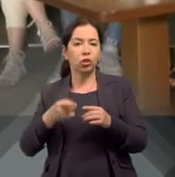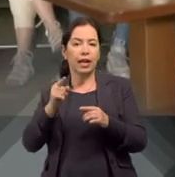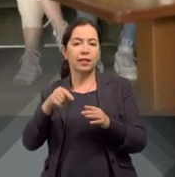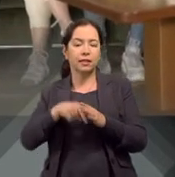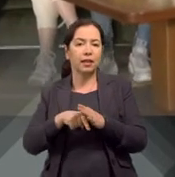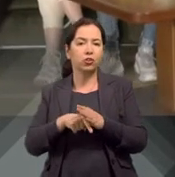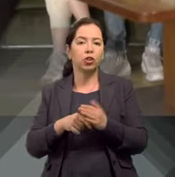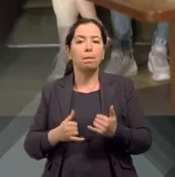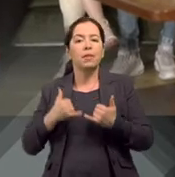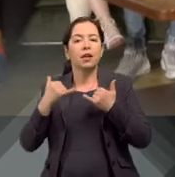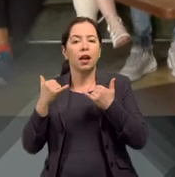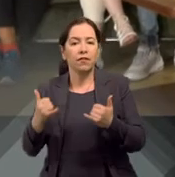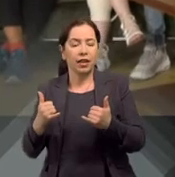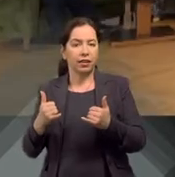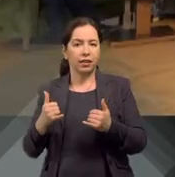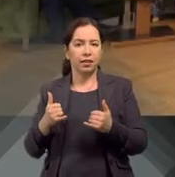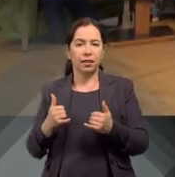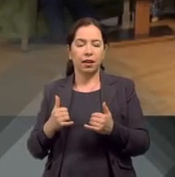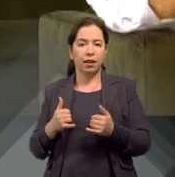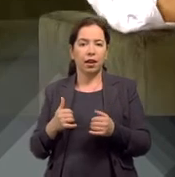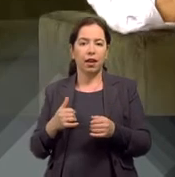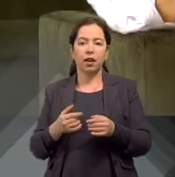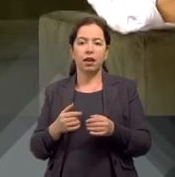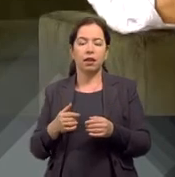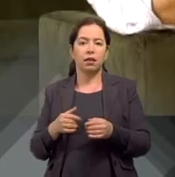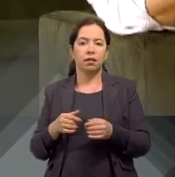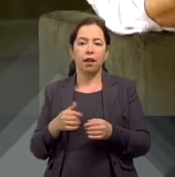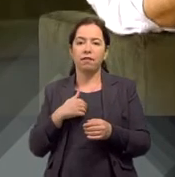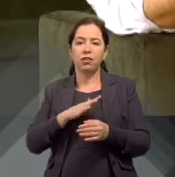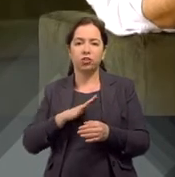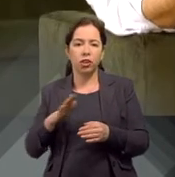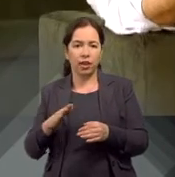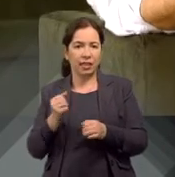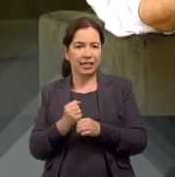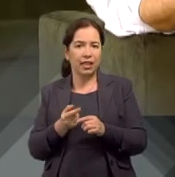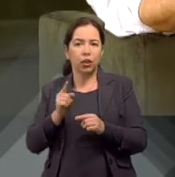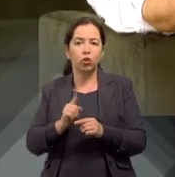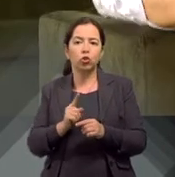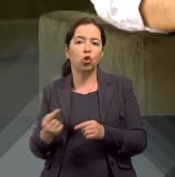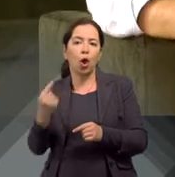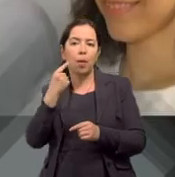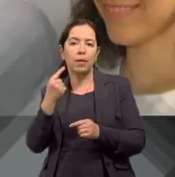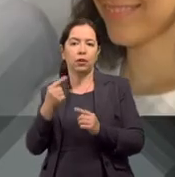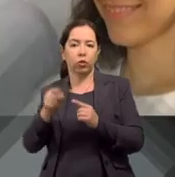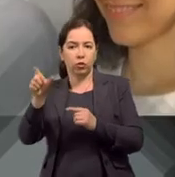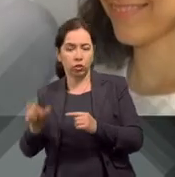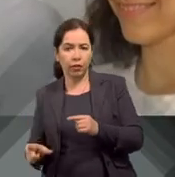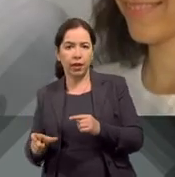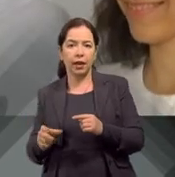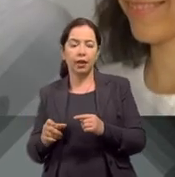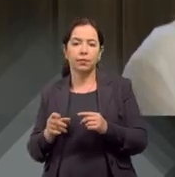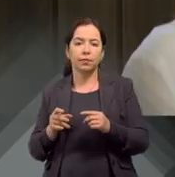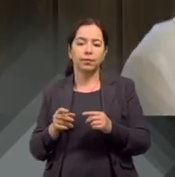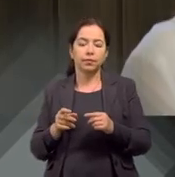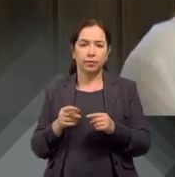что-то смущающее любимого. Страх как благоговение, да, вот как бережность. Еще? Кто?